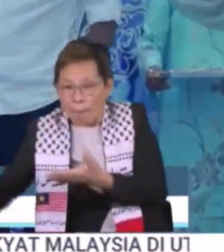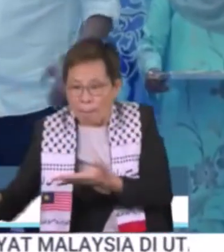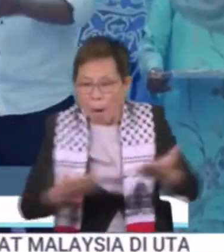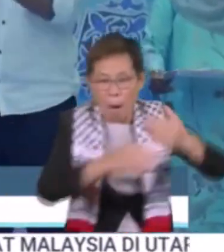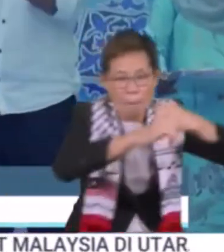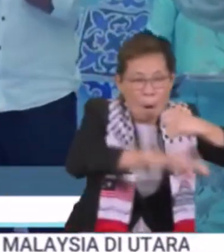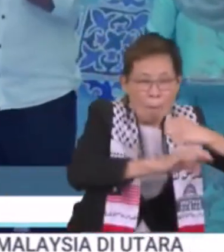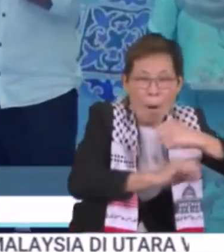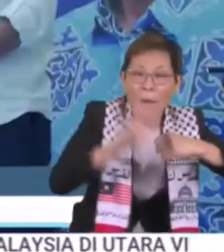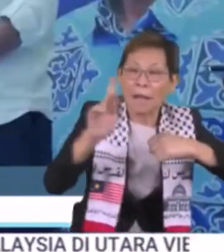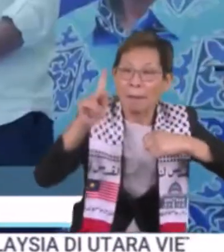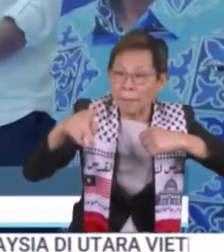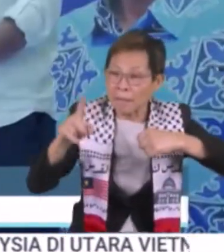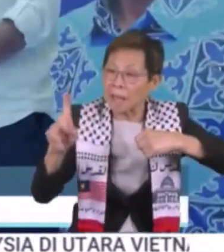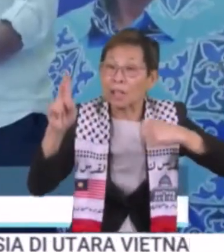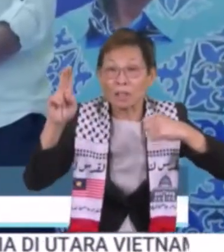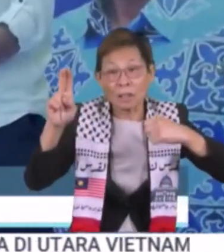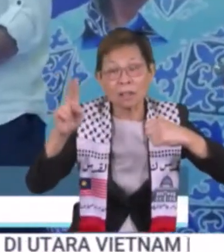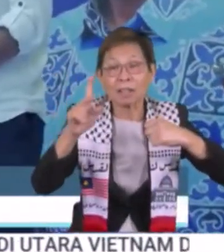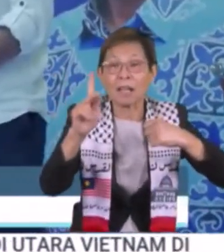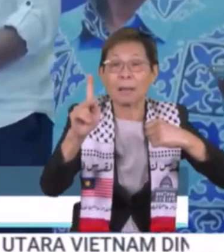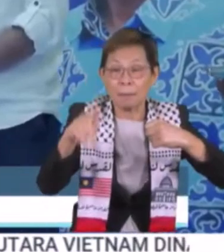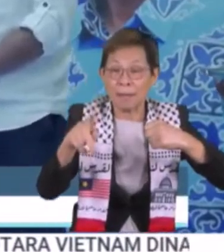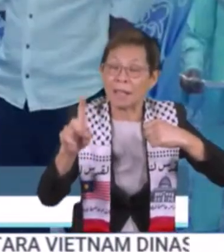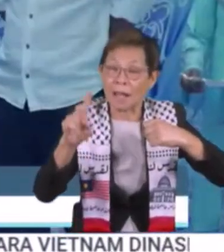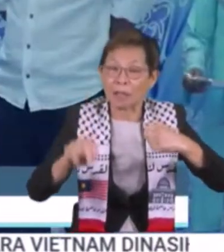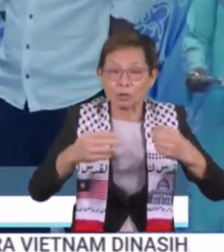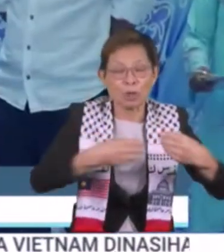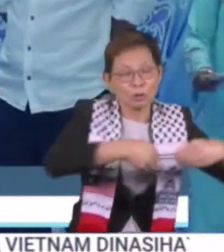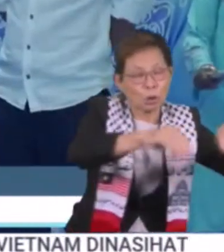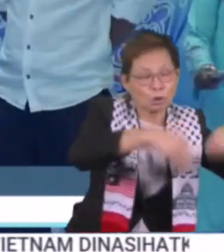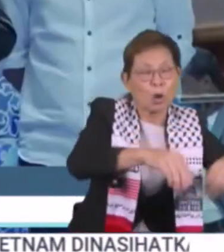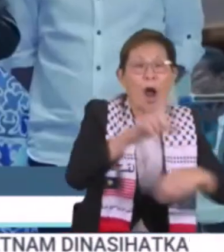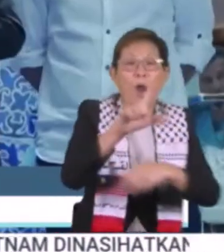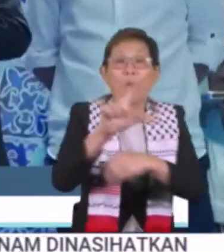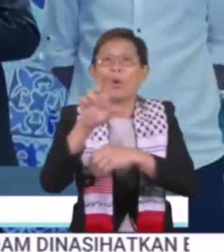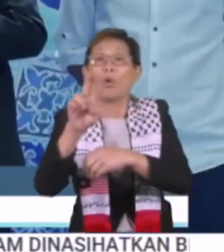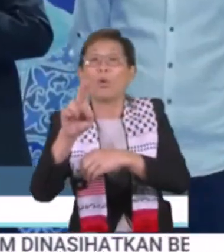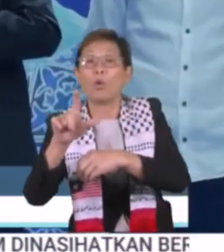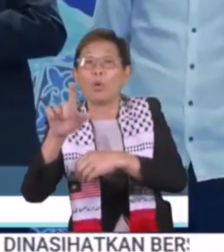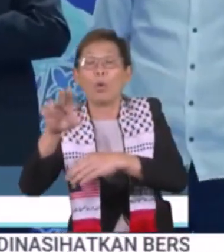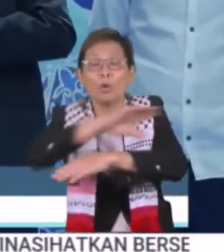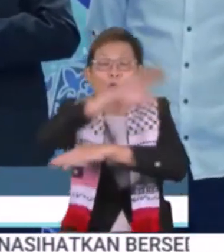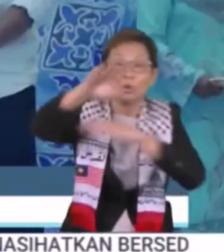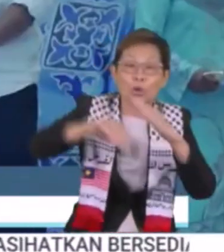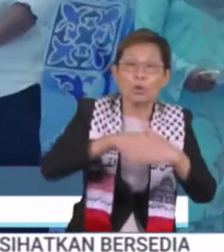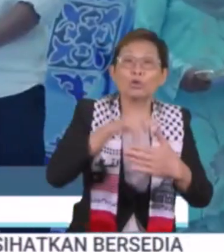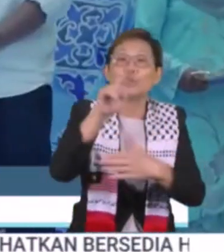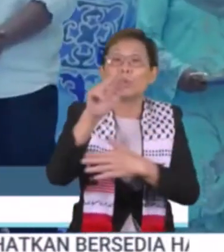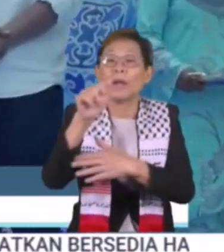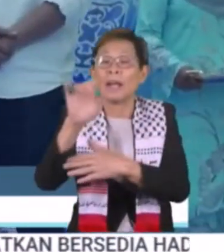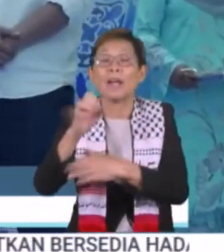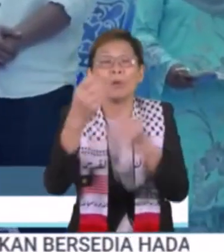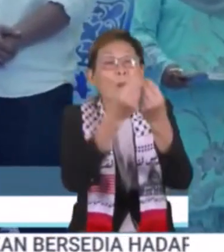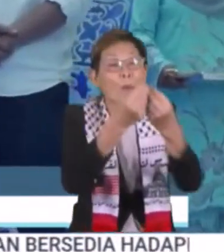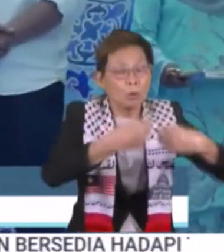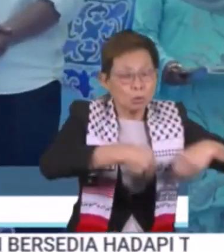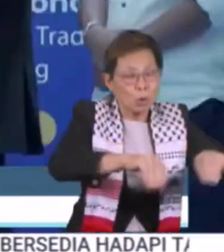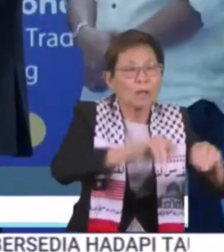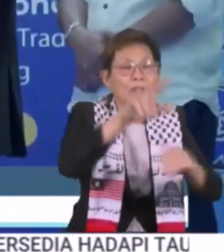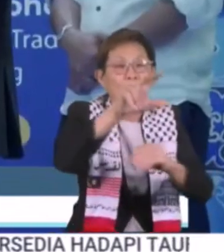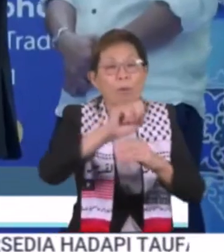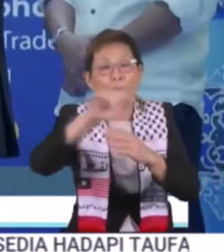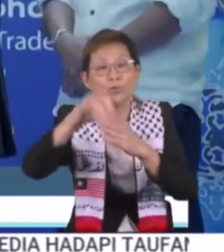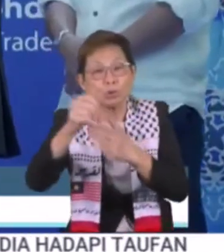promosi kpdn telah memasuki rangkaian Lulu hipermarket di seluruh UAE dengan nilai jualan sebanyak 30 juta tahun